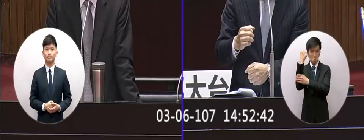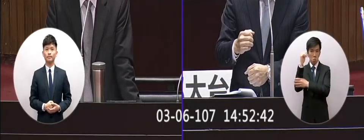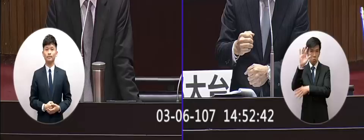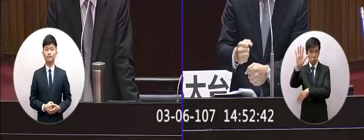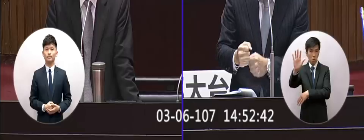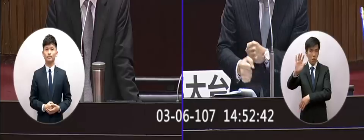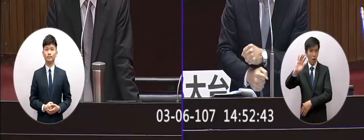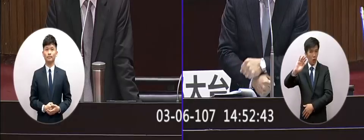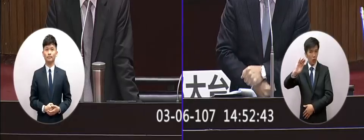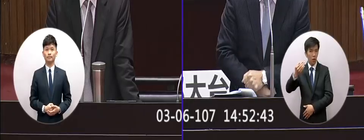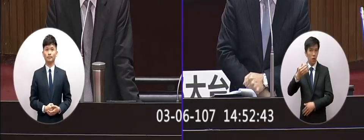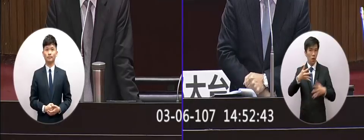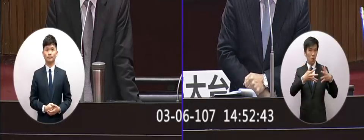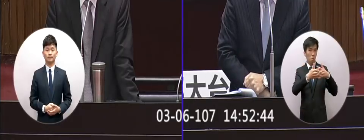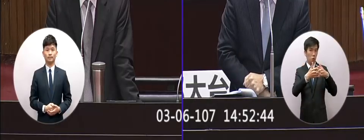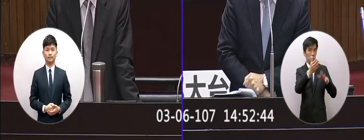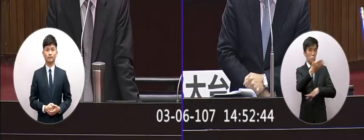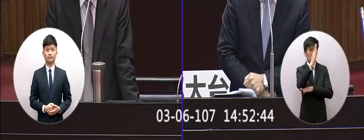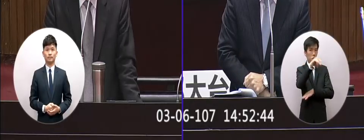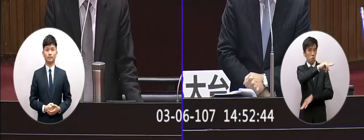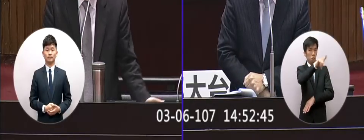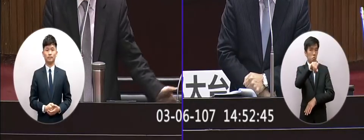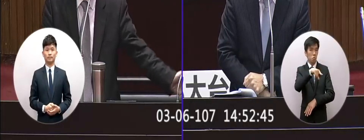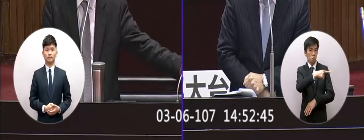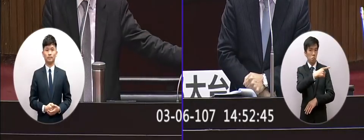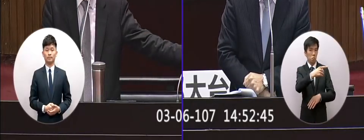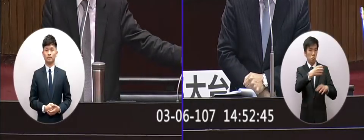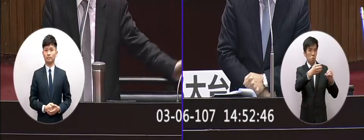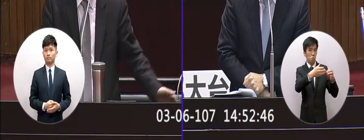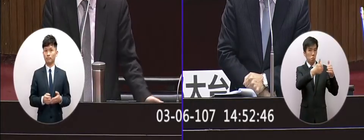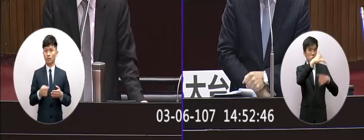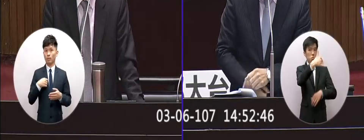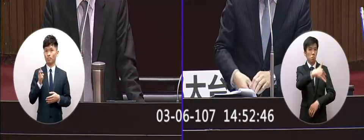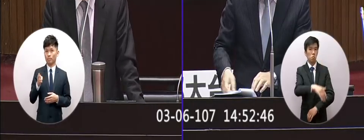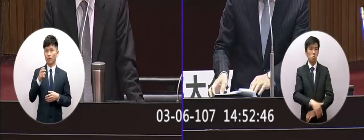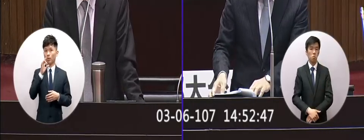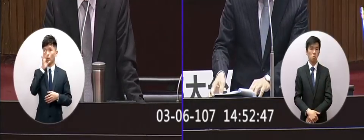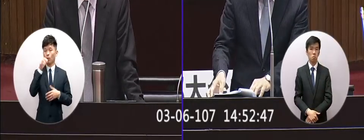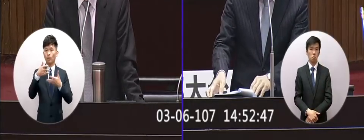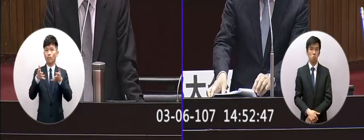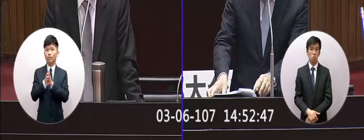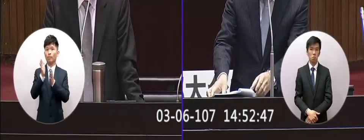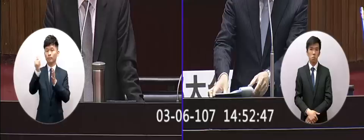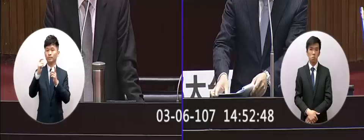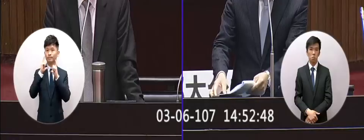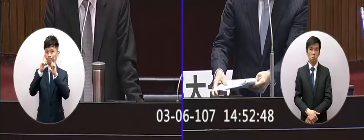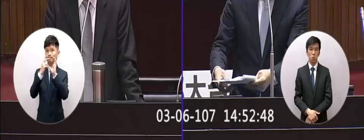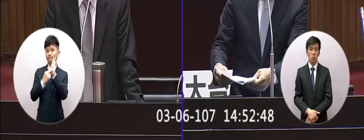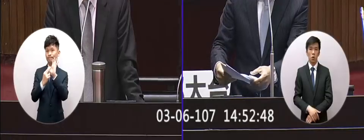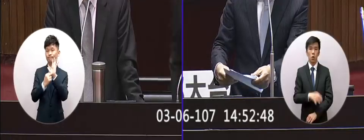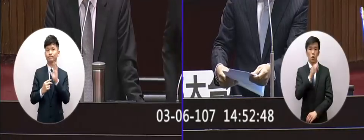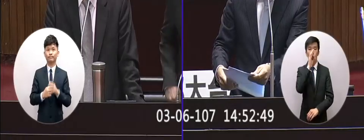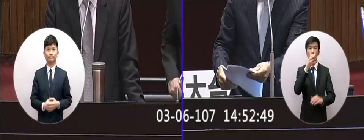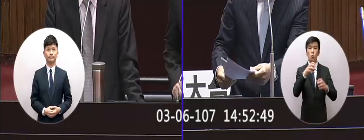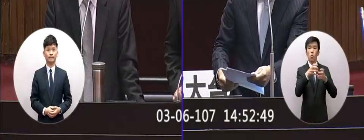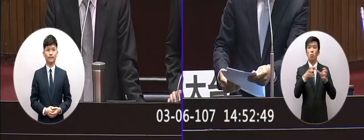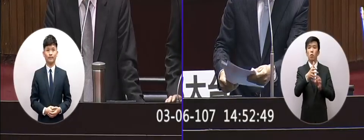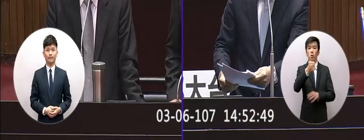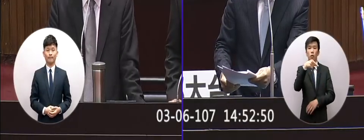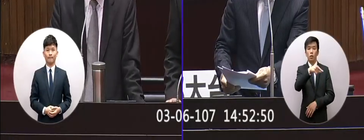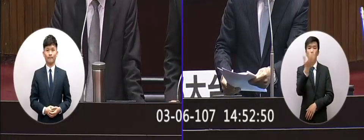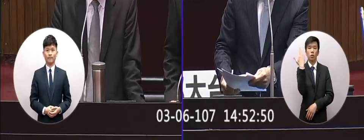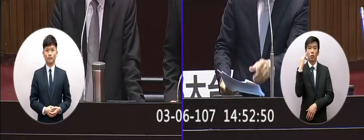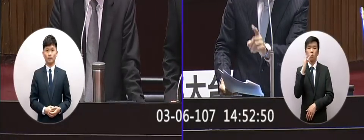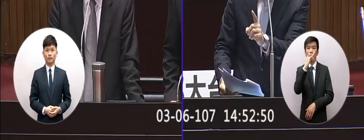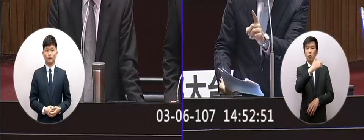乎好像还没有 对 这方面有一些反应。 我请吴部长跟你说明。 好，吴部长，吴部长，你当过驻美代